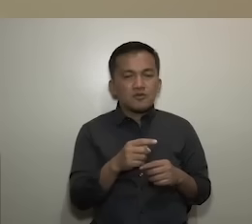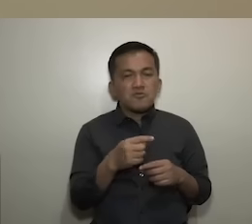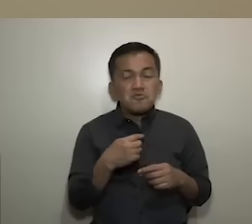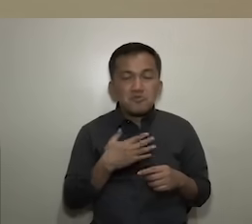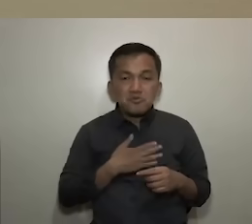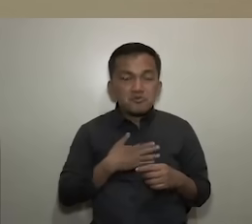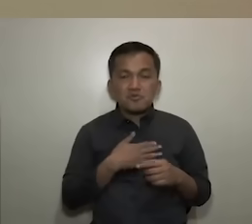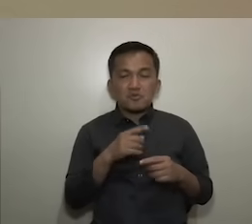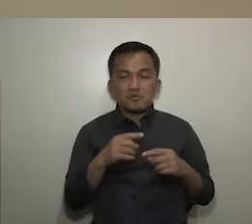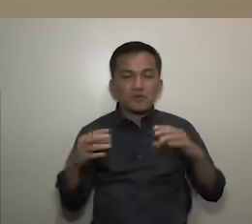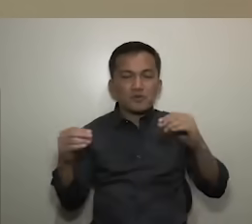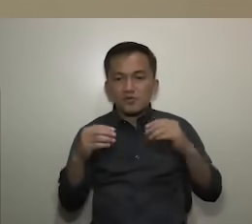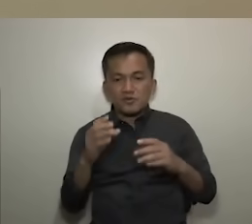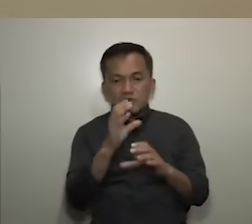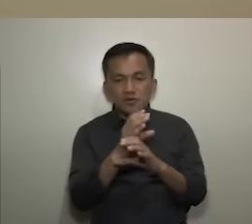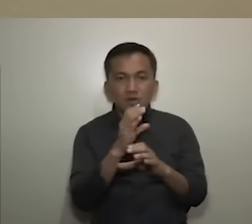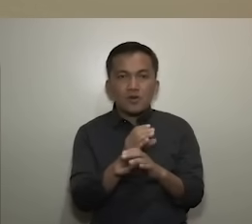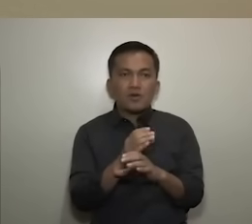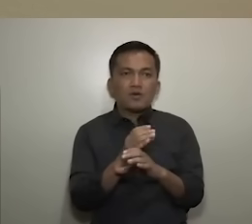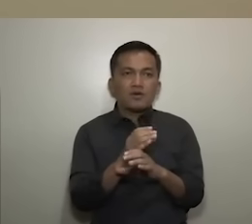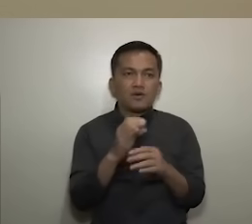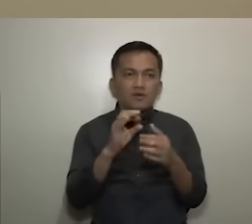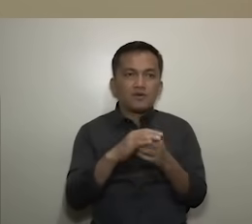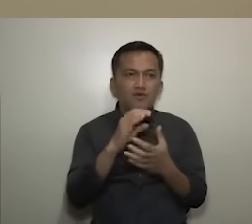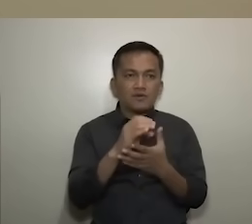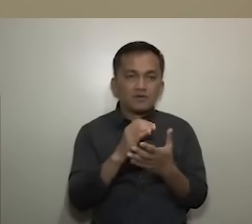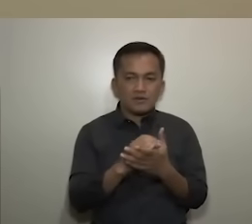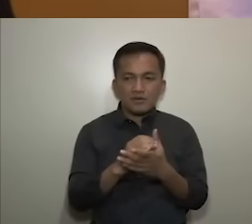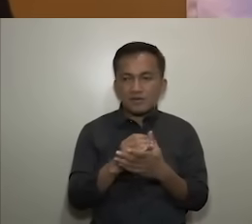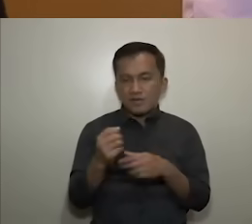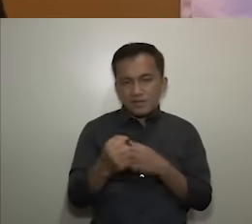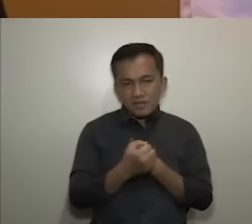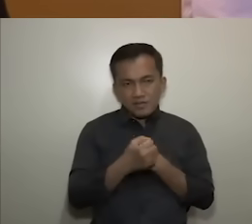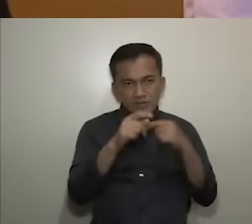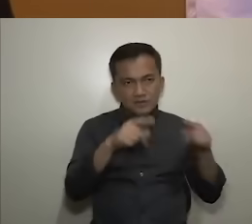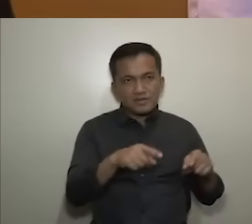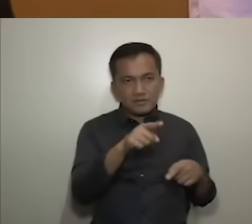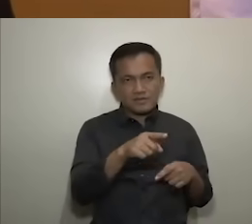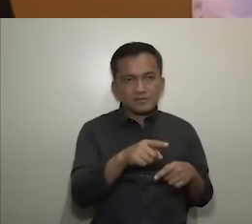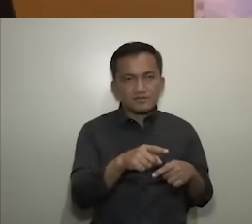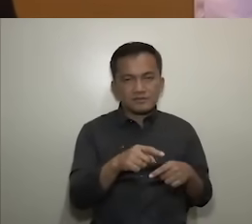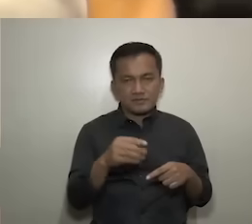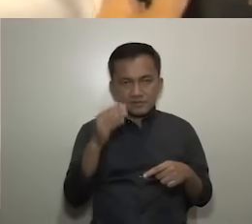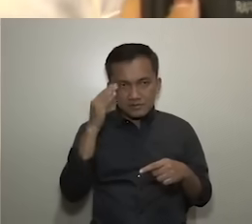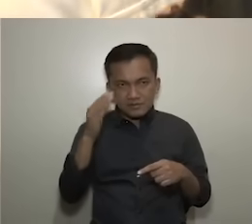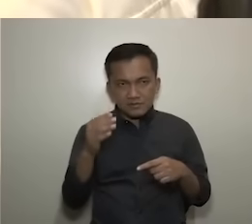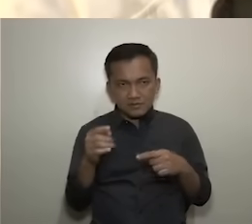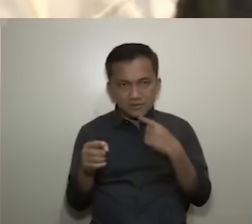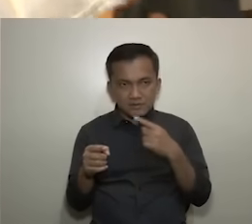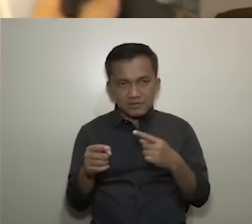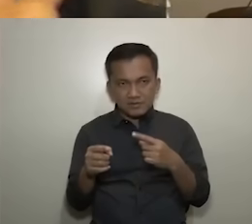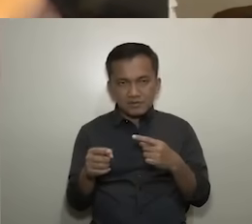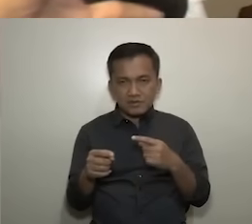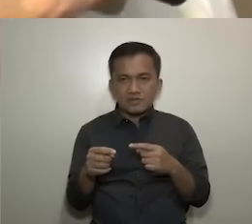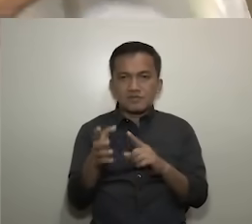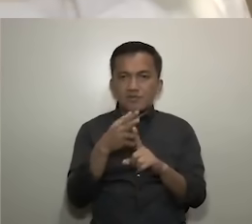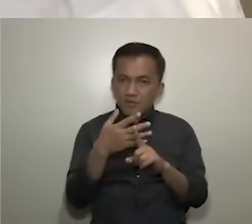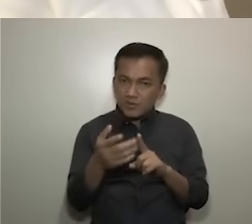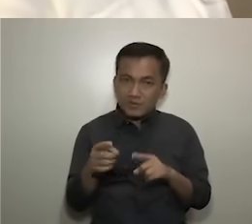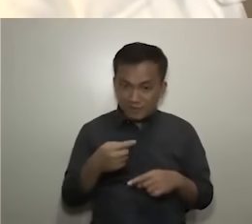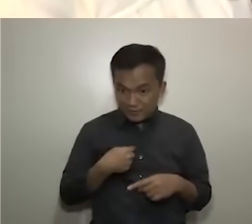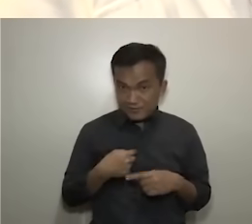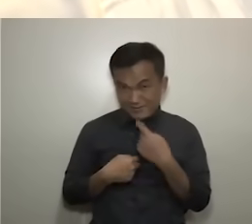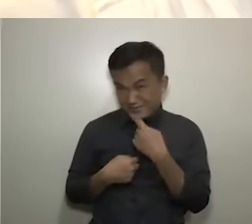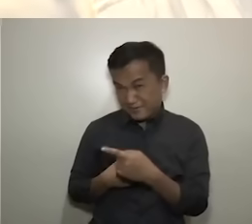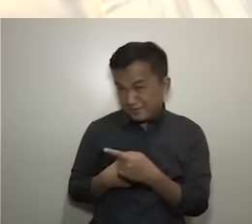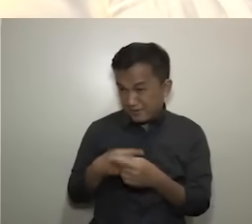na ano ng kotse. Siyempre, bakit? Kasi mahal ko yung taong yun. Sir, ito naman po, basahin niyo. Yan po yung nambubola pa rin po ako.